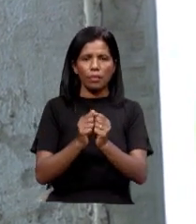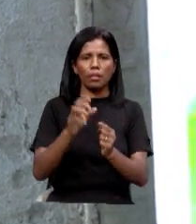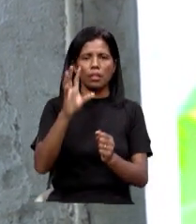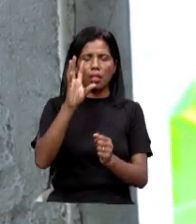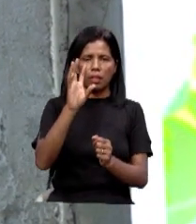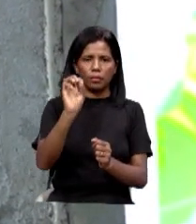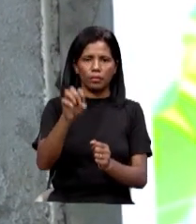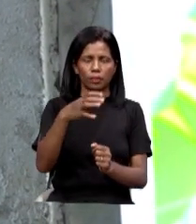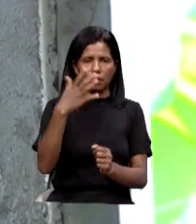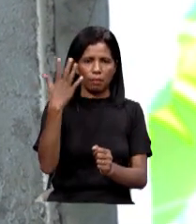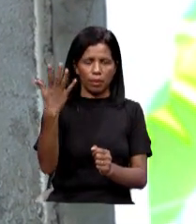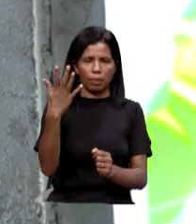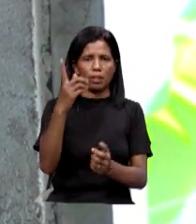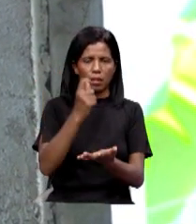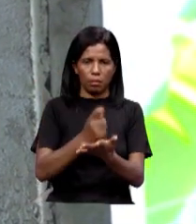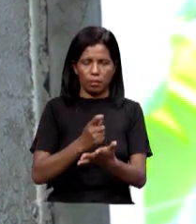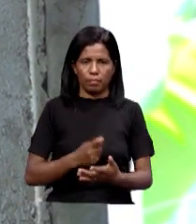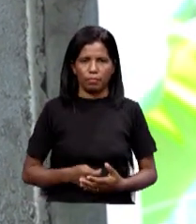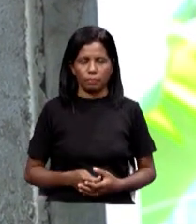san luresing hat.